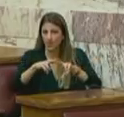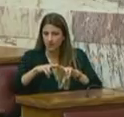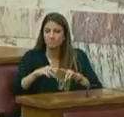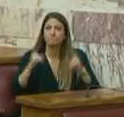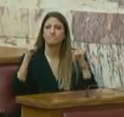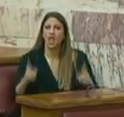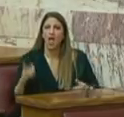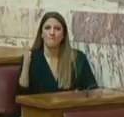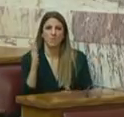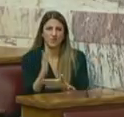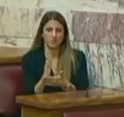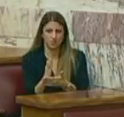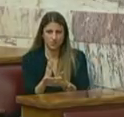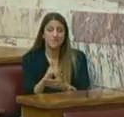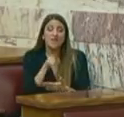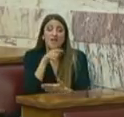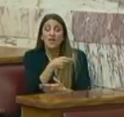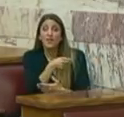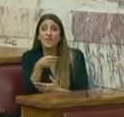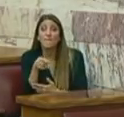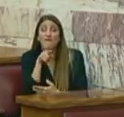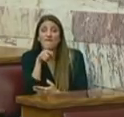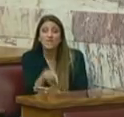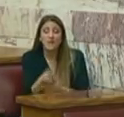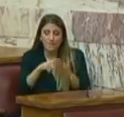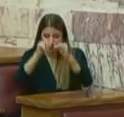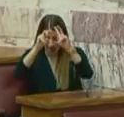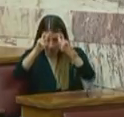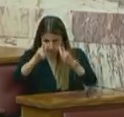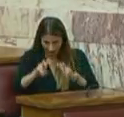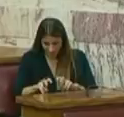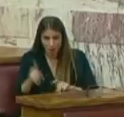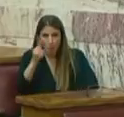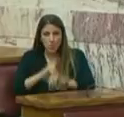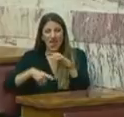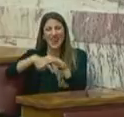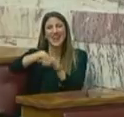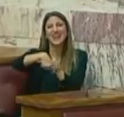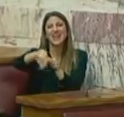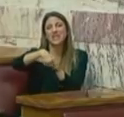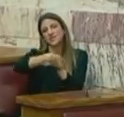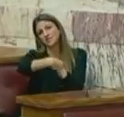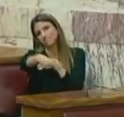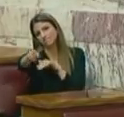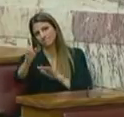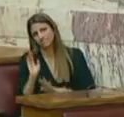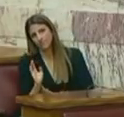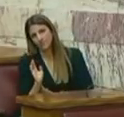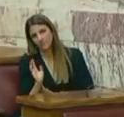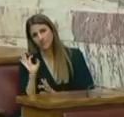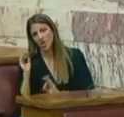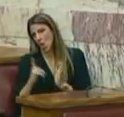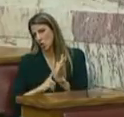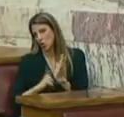αποφάσισε η υπόθεση αυτή να εξεταστεί από τη δικαιοσύνη, με τη νομική κατασκευή την